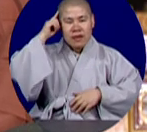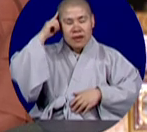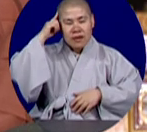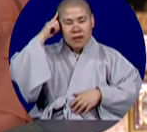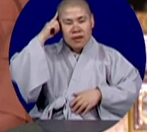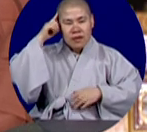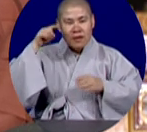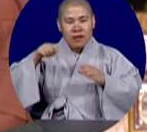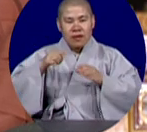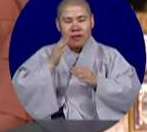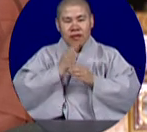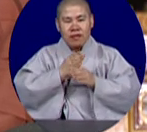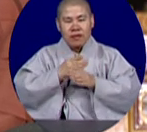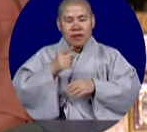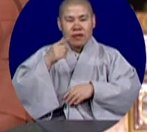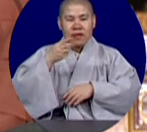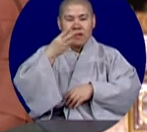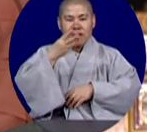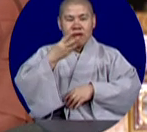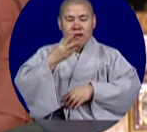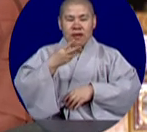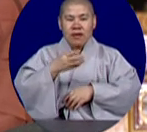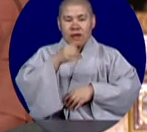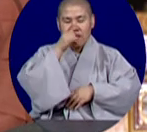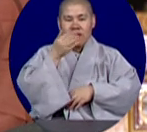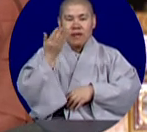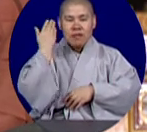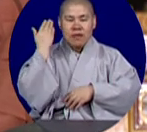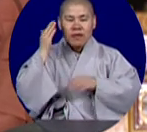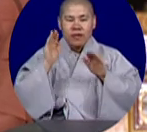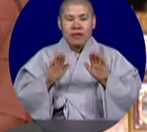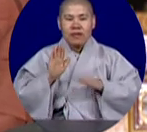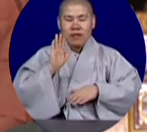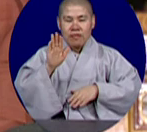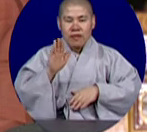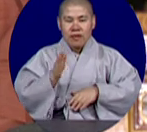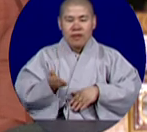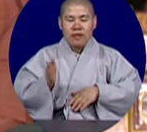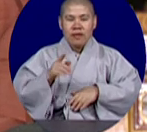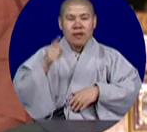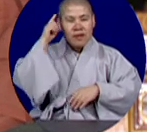생각에는 삼세가 있는데 과거, 현재, 미래가 있는데 지혜에는 삼세가 없어요.